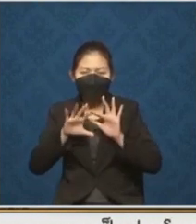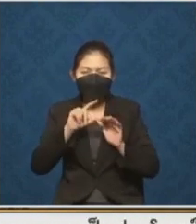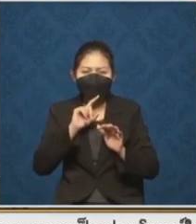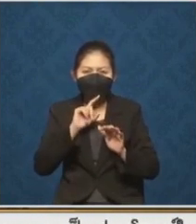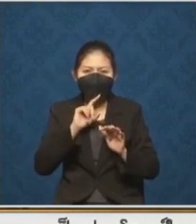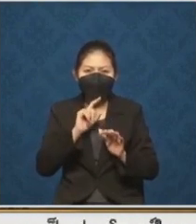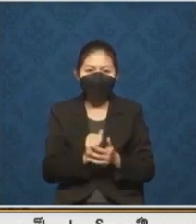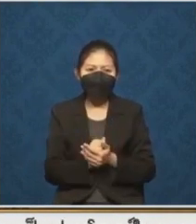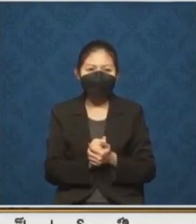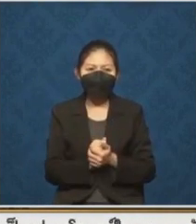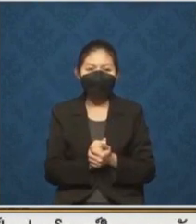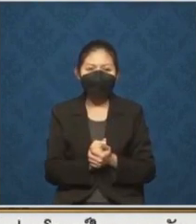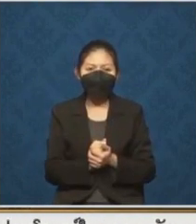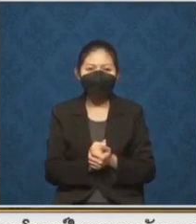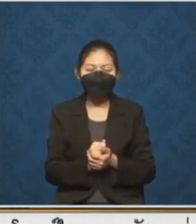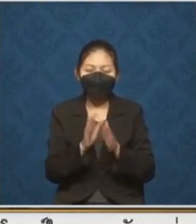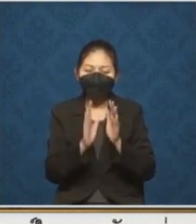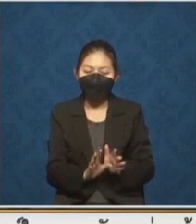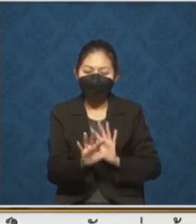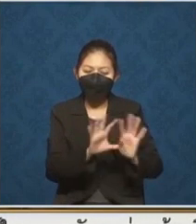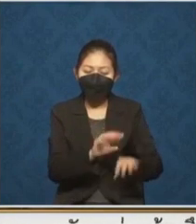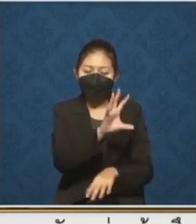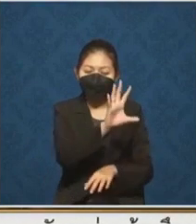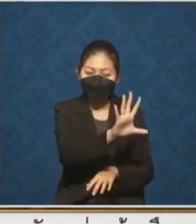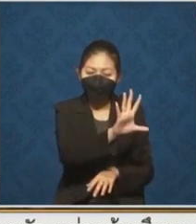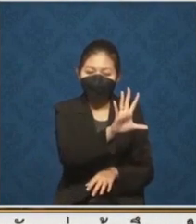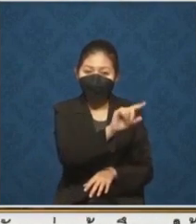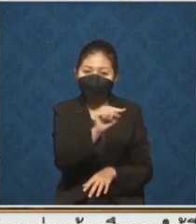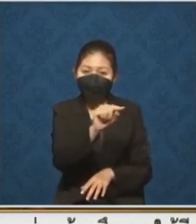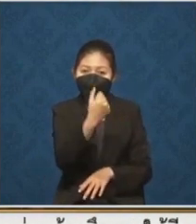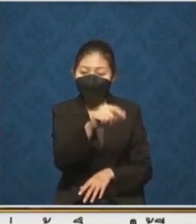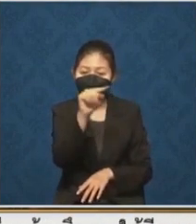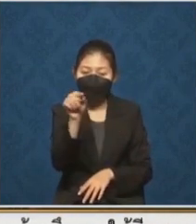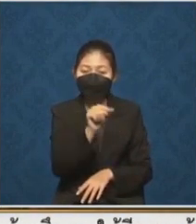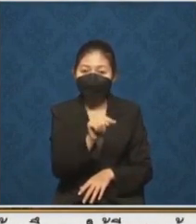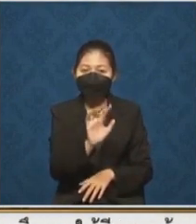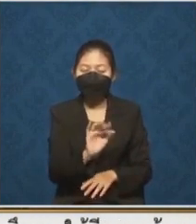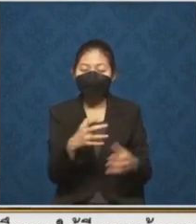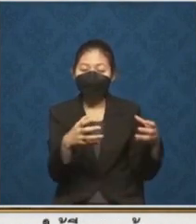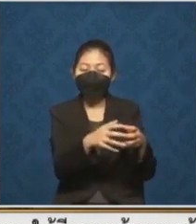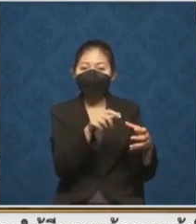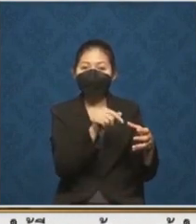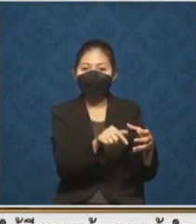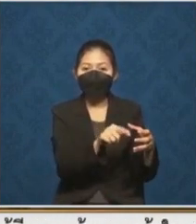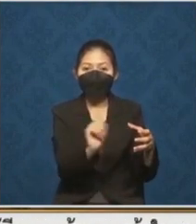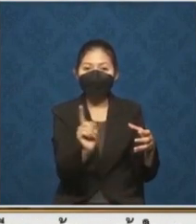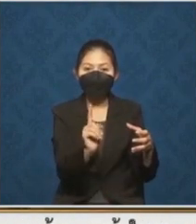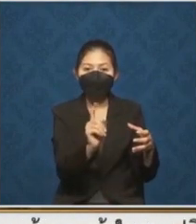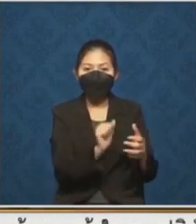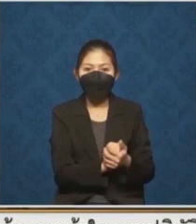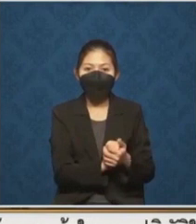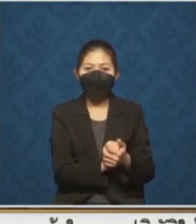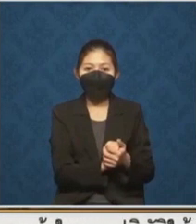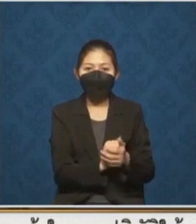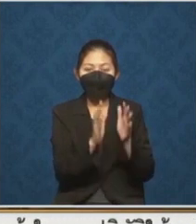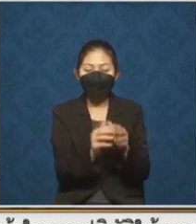ึง 5 เปเซ็ต์ 10 เปเซ็ต์ก็คอเป็กรมของคนที่เป็นคน